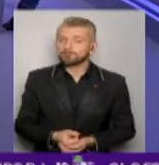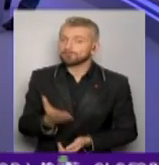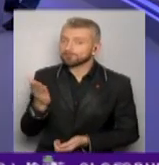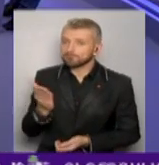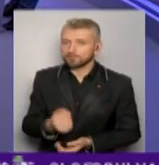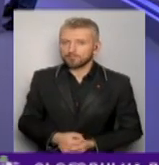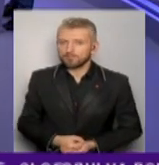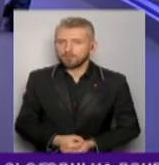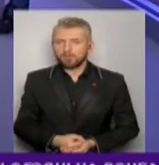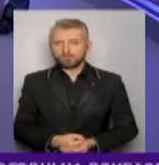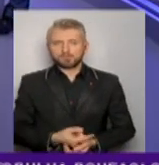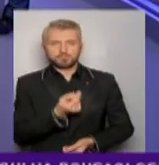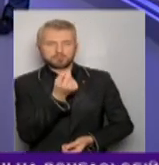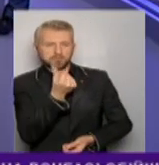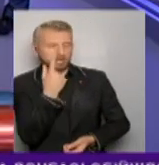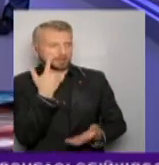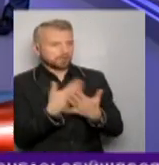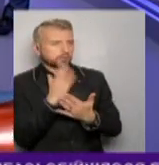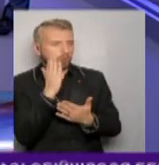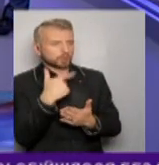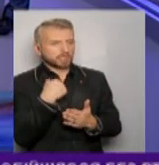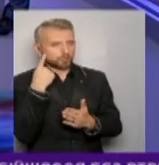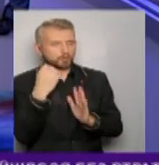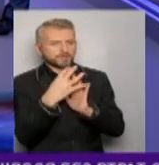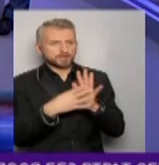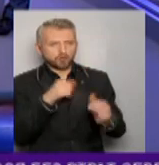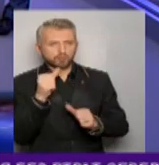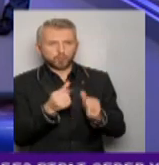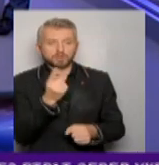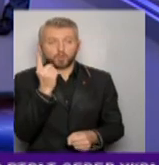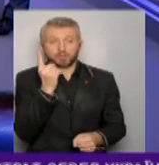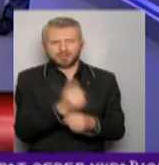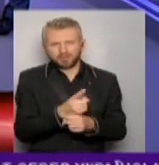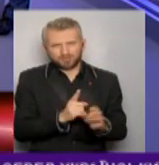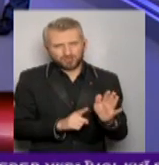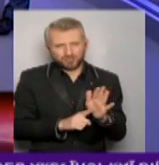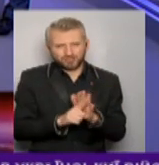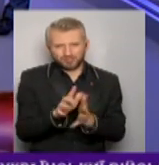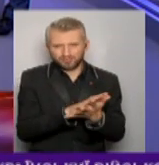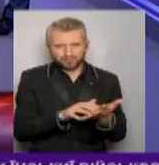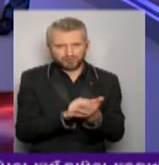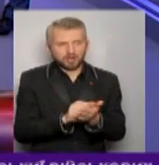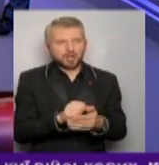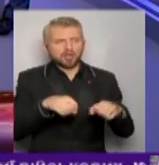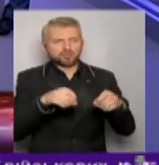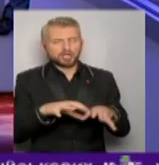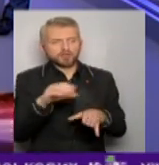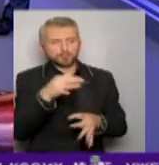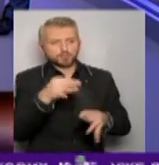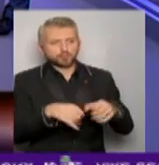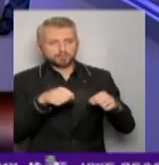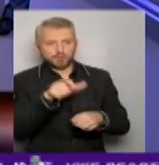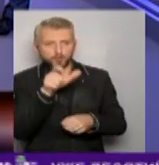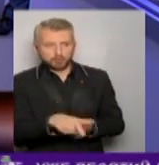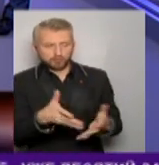ласка. Маленький прогноз. Я думаю, що у 2019 році мораторій почне сипатись так чи інакше, тому що є рішення Європейського суду з прав людини, яке чітко